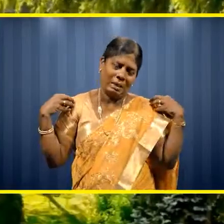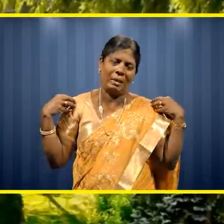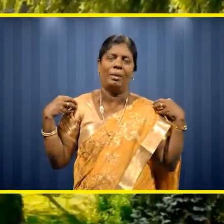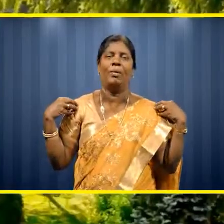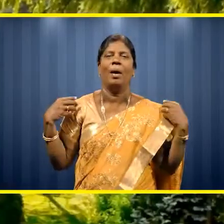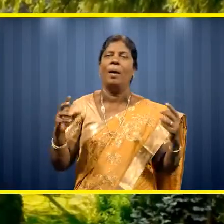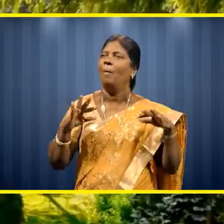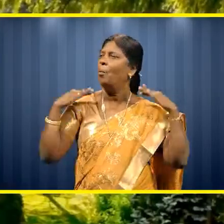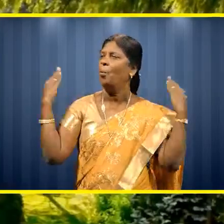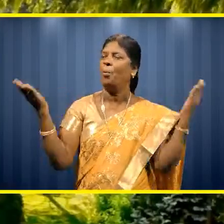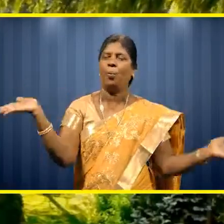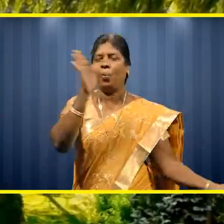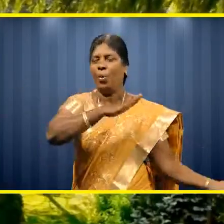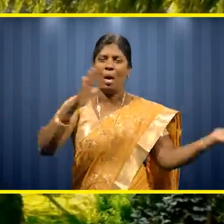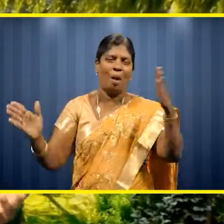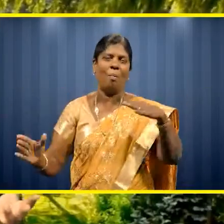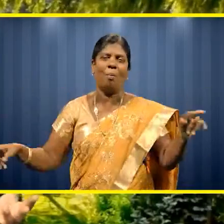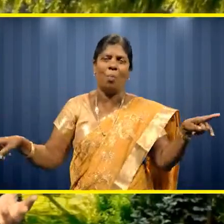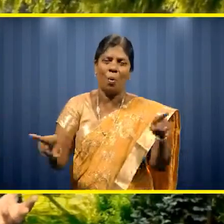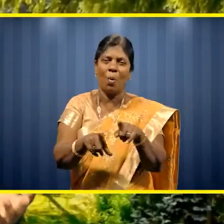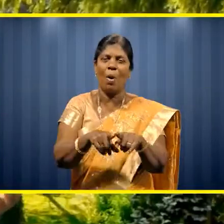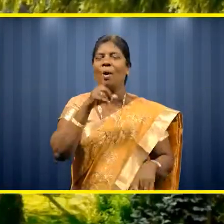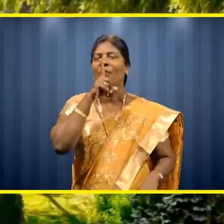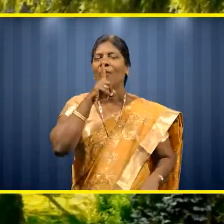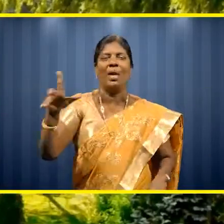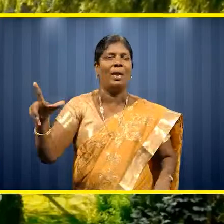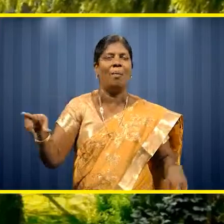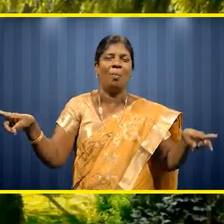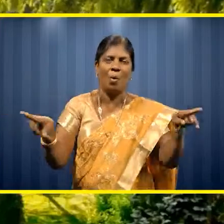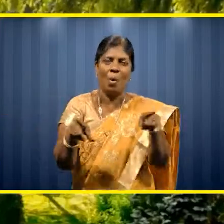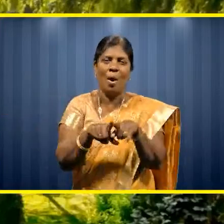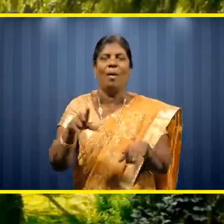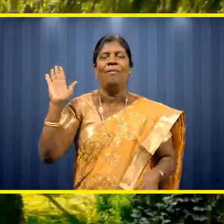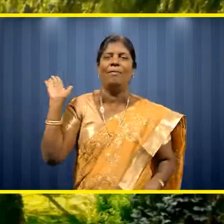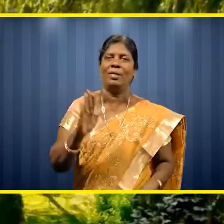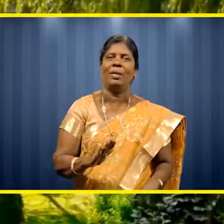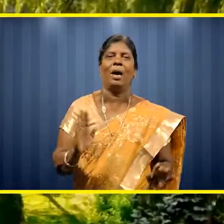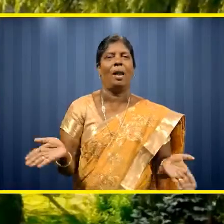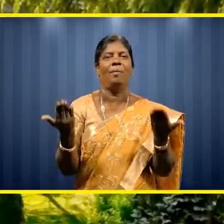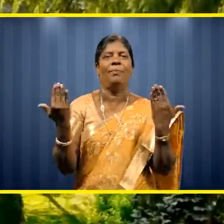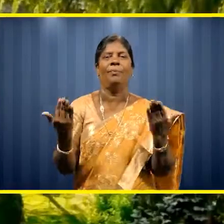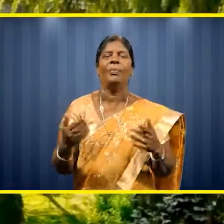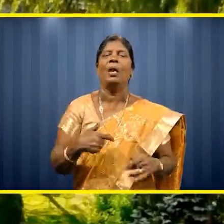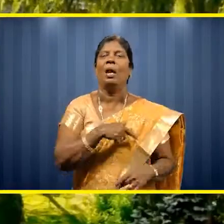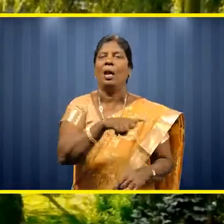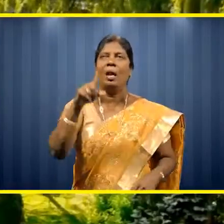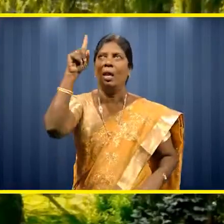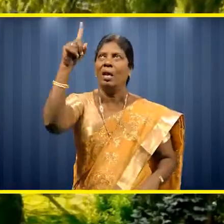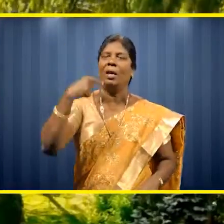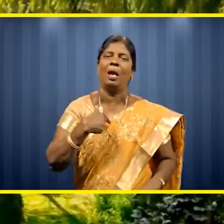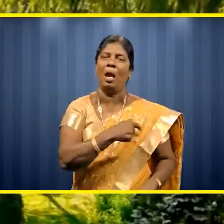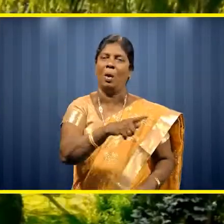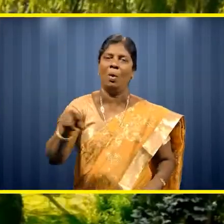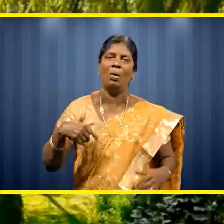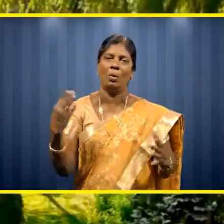பயணம் கடினமானது, பல புயல்களையும் வேதனைகளையும் சந்திப்பது போன்றது என்னுடைய வாழ்க்கை, ஆனால் நீர் என்னோடு